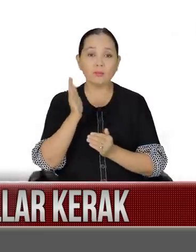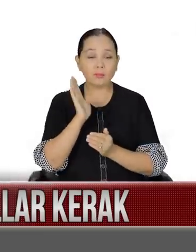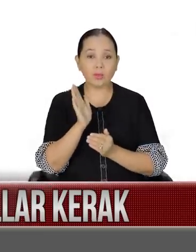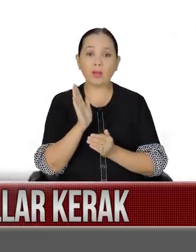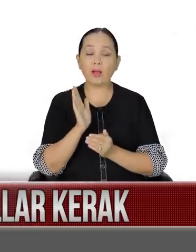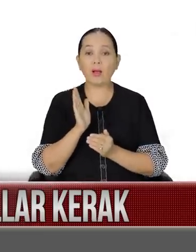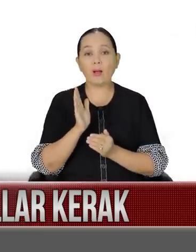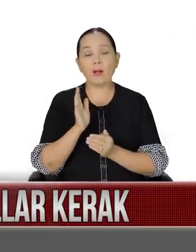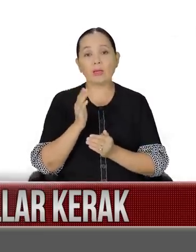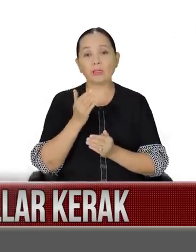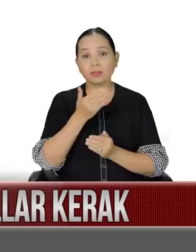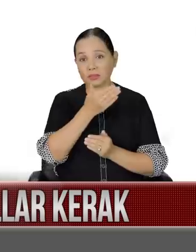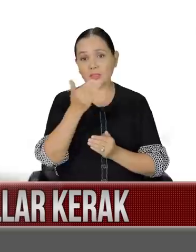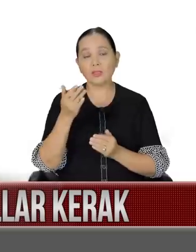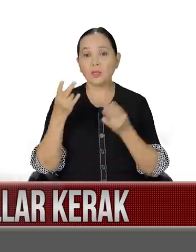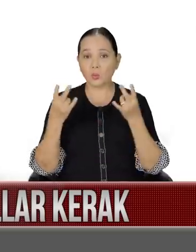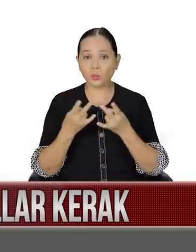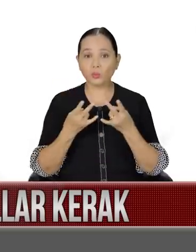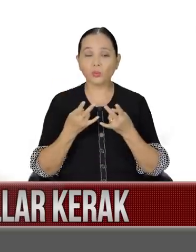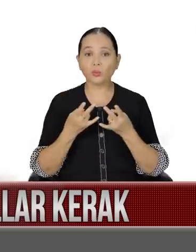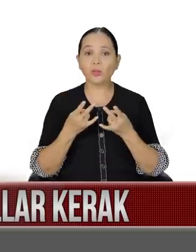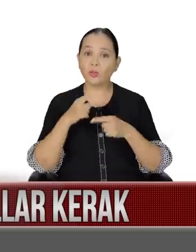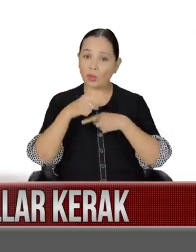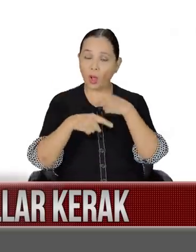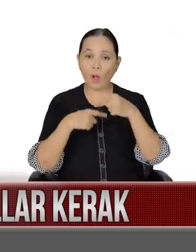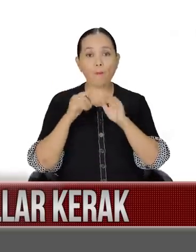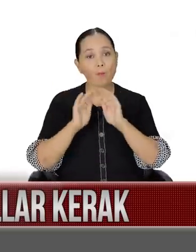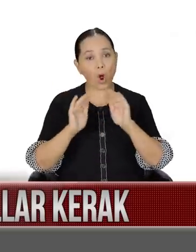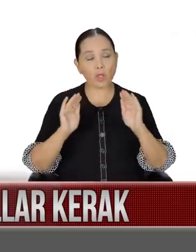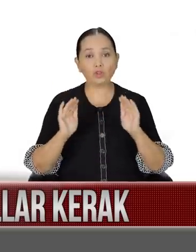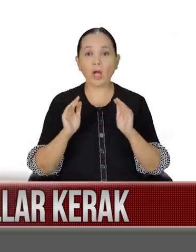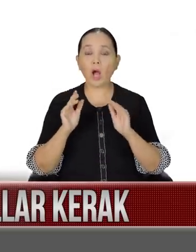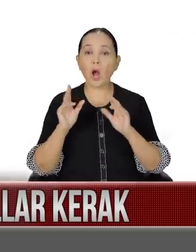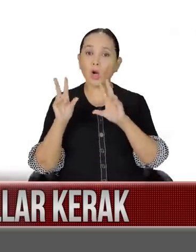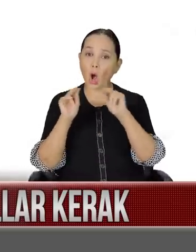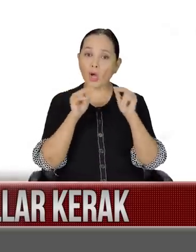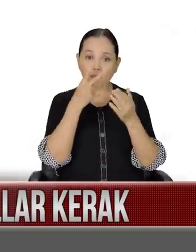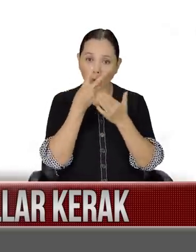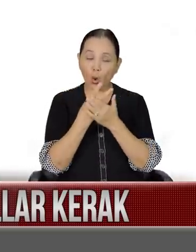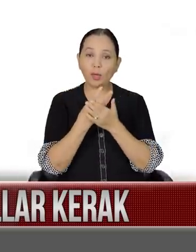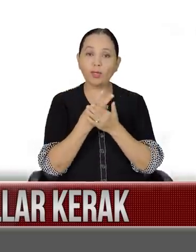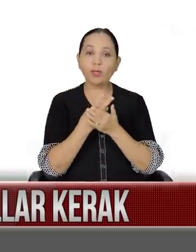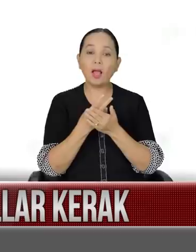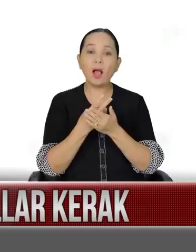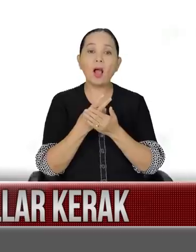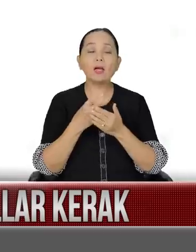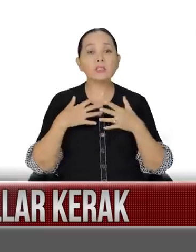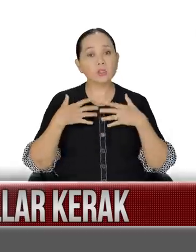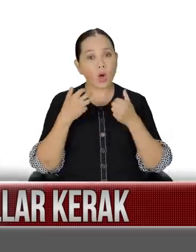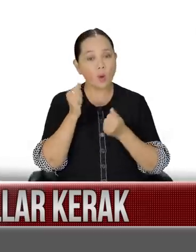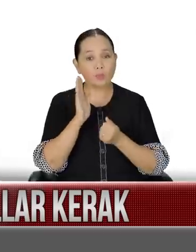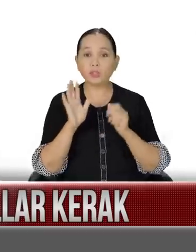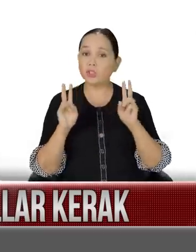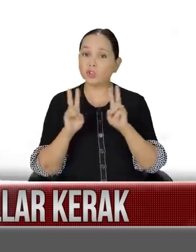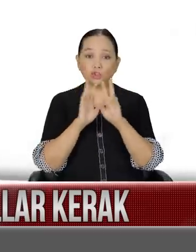şey. Duada bol hemen sizler için. Böyle çıkayla rahatını görüyle ilahim. Tanı canıyla